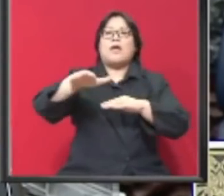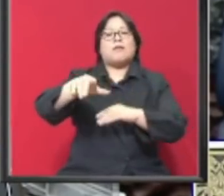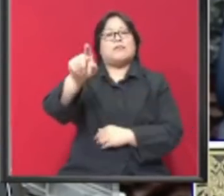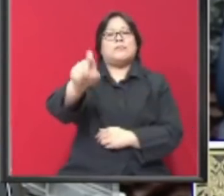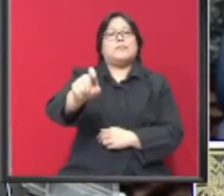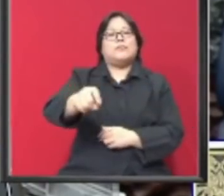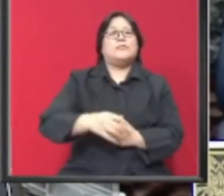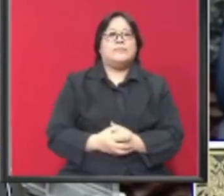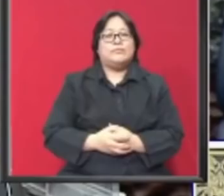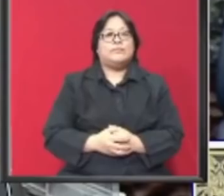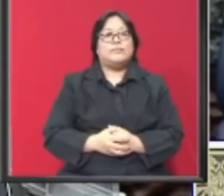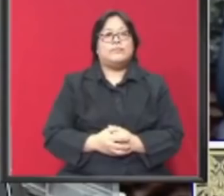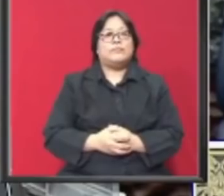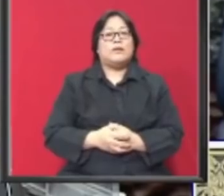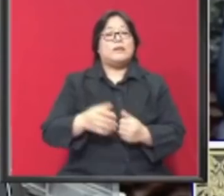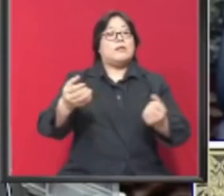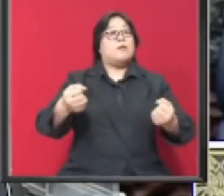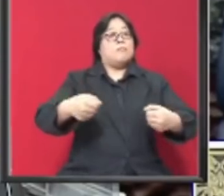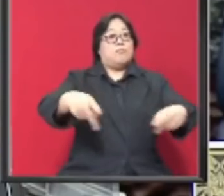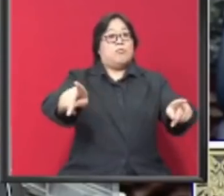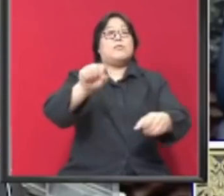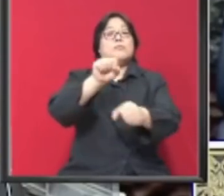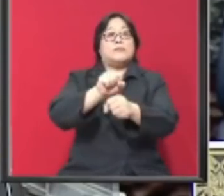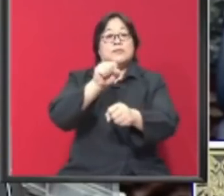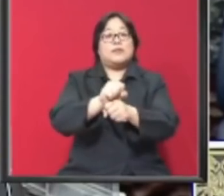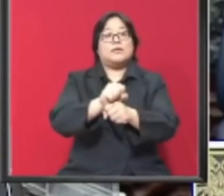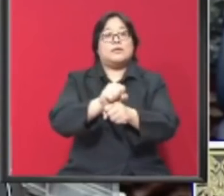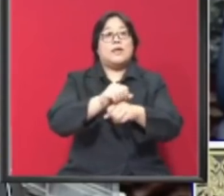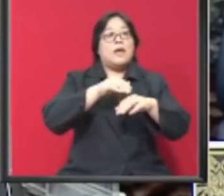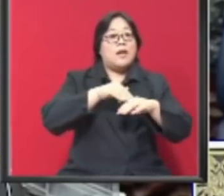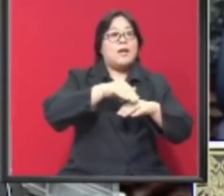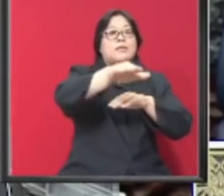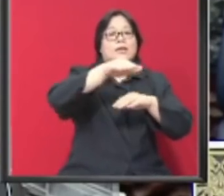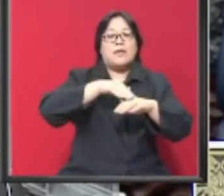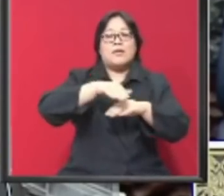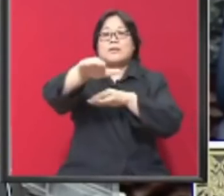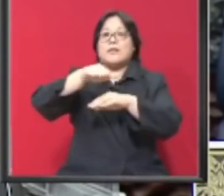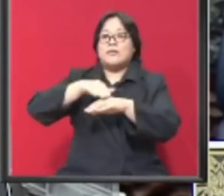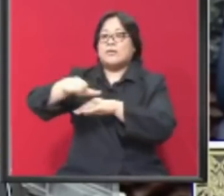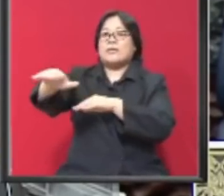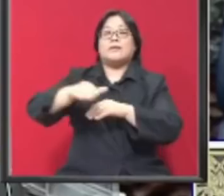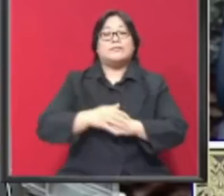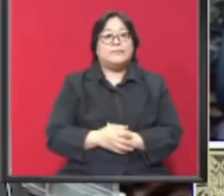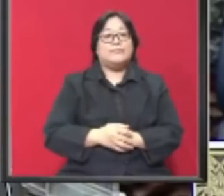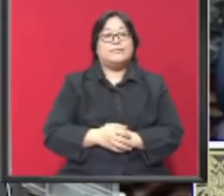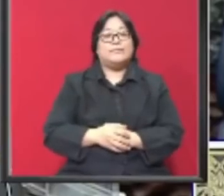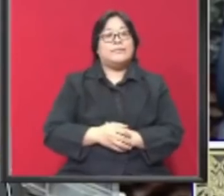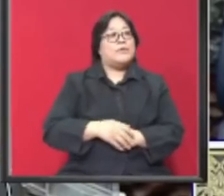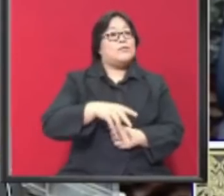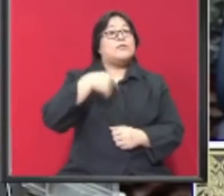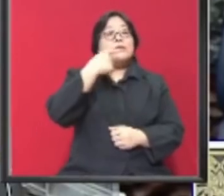diperlukan ini memberi peluang pekerjaan hantar menghantar kepada pemilik